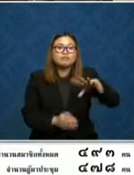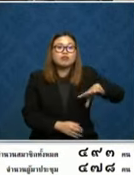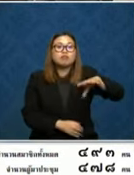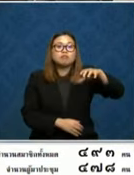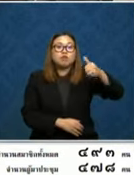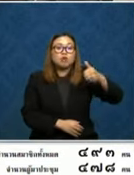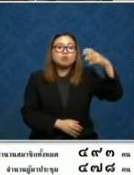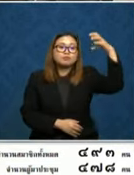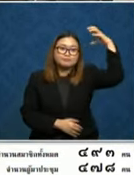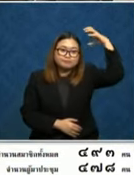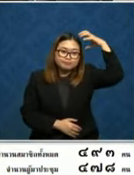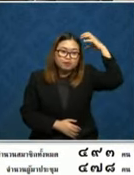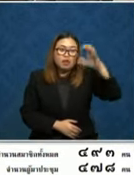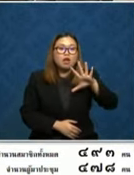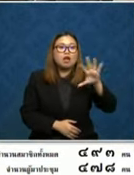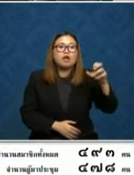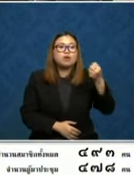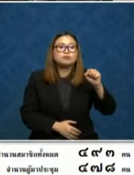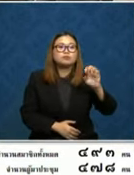ณ